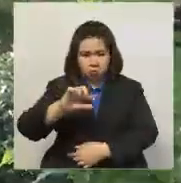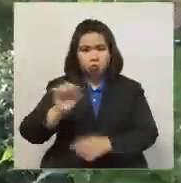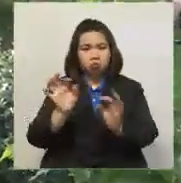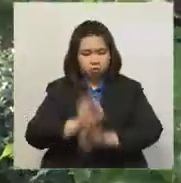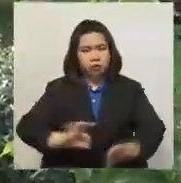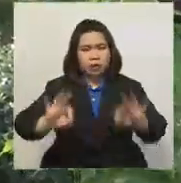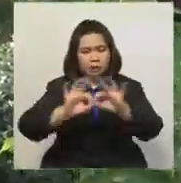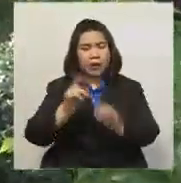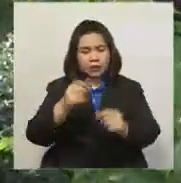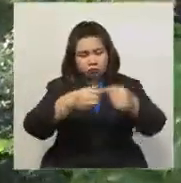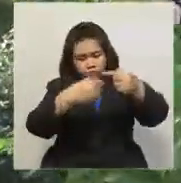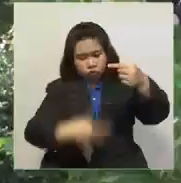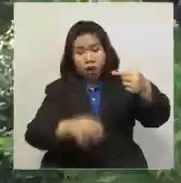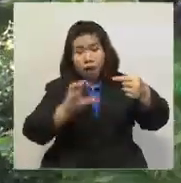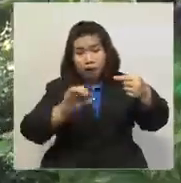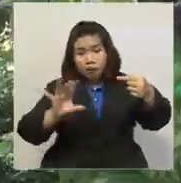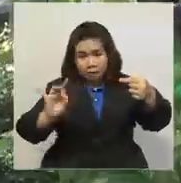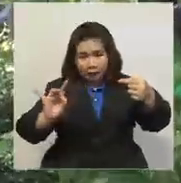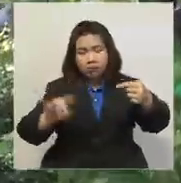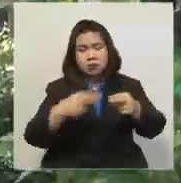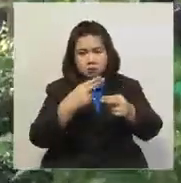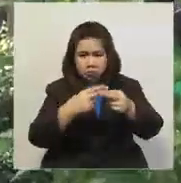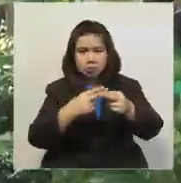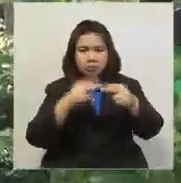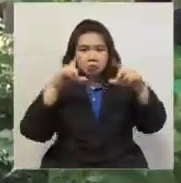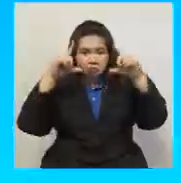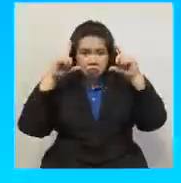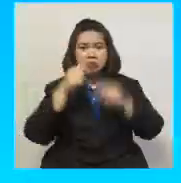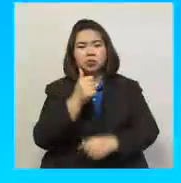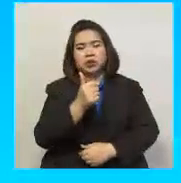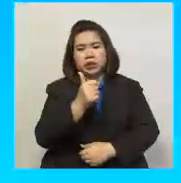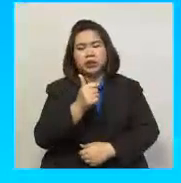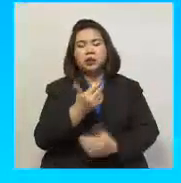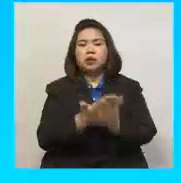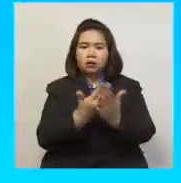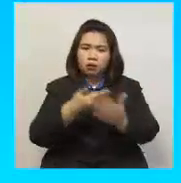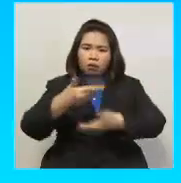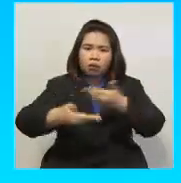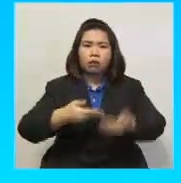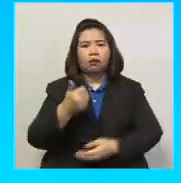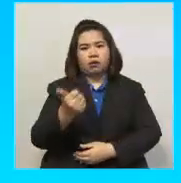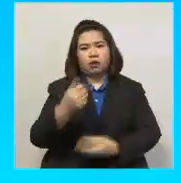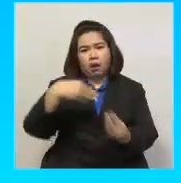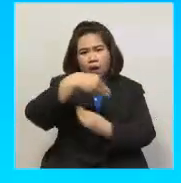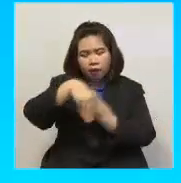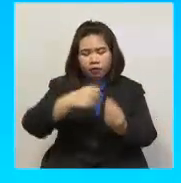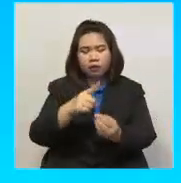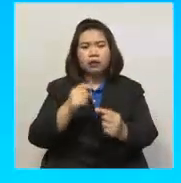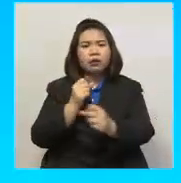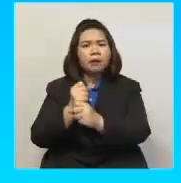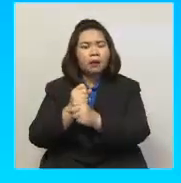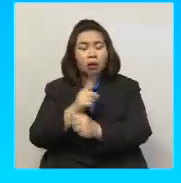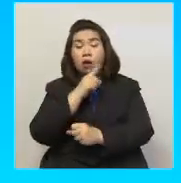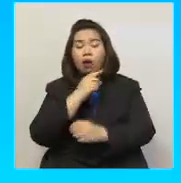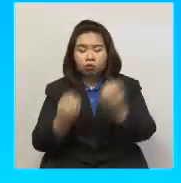ค่า58ชนิดที่คณะรัฐมนตรีมีมติเห็นชอบให้เป็นไม้มีค่าเศรษฐกิจสามารถนำมาเป็นหลักทรัพย์ใ